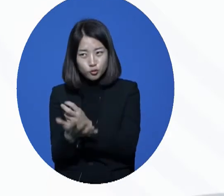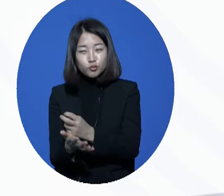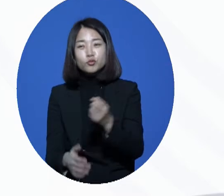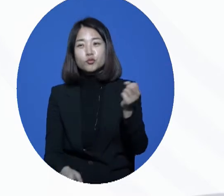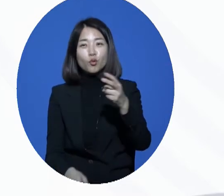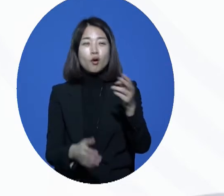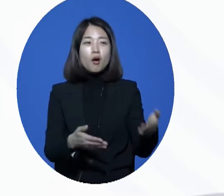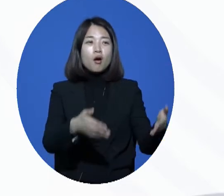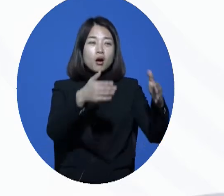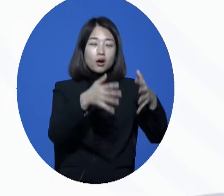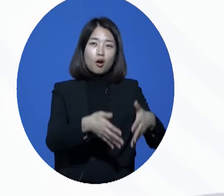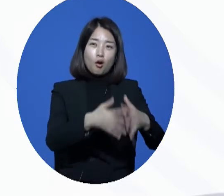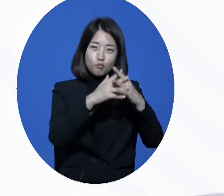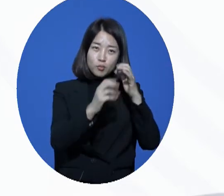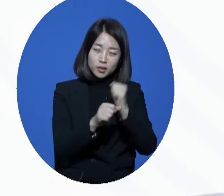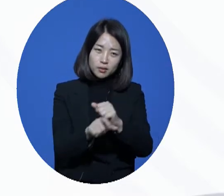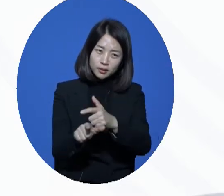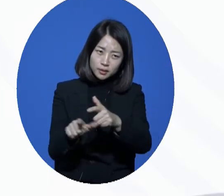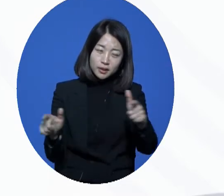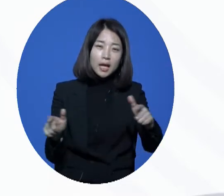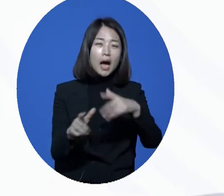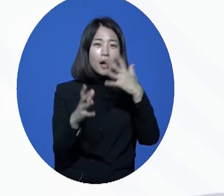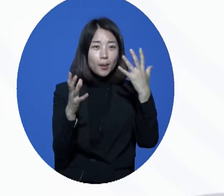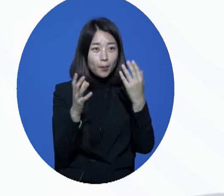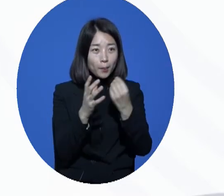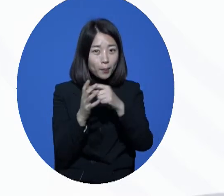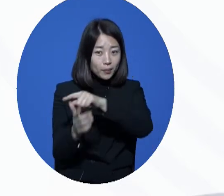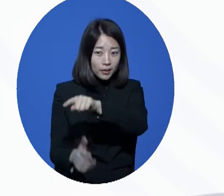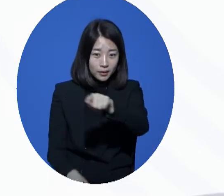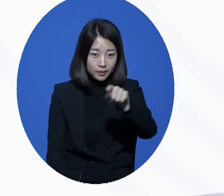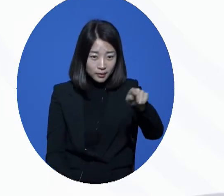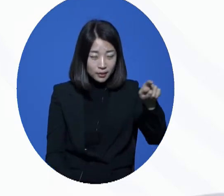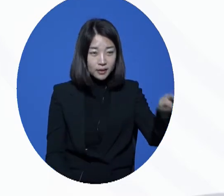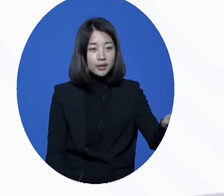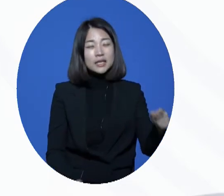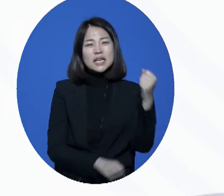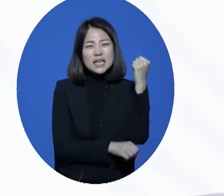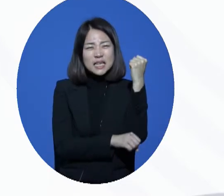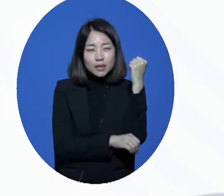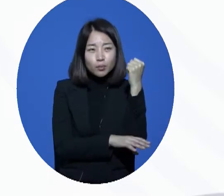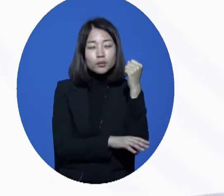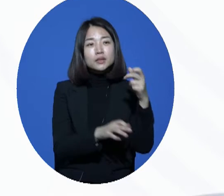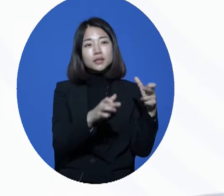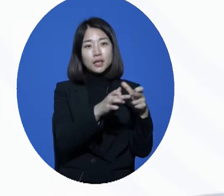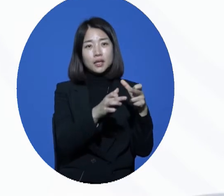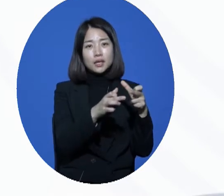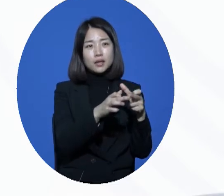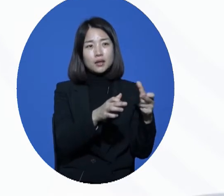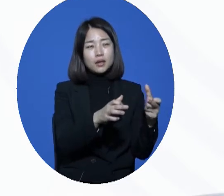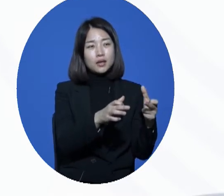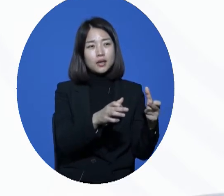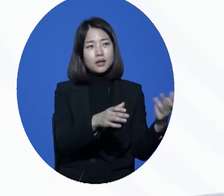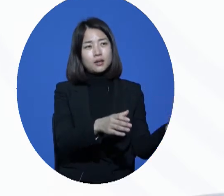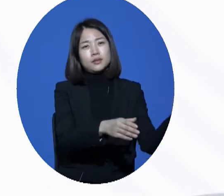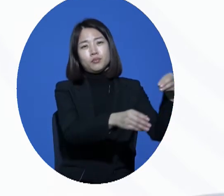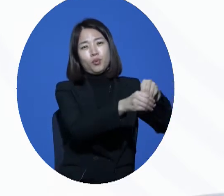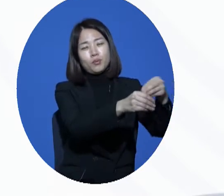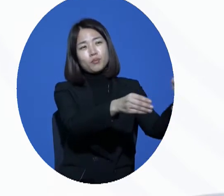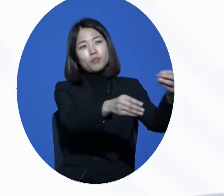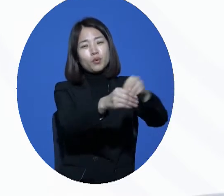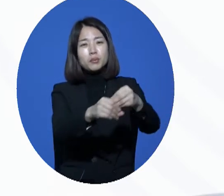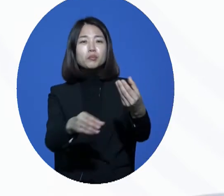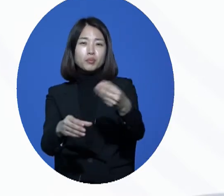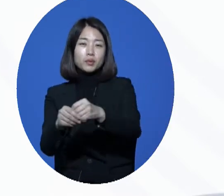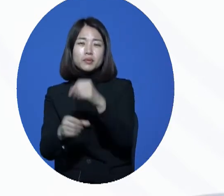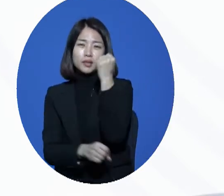문제, 이 모든 사회적인 조치들을 설계해 나갈 때 그 계약의 기본값으로 장애가 아주 강하게